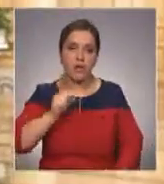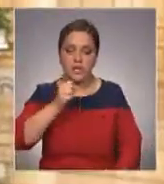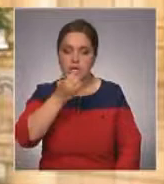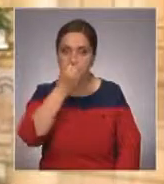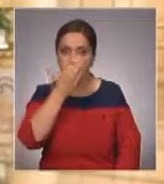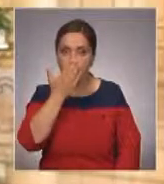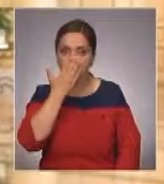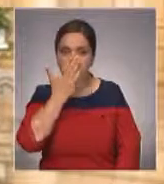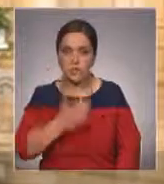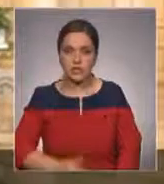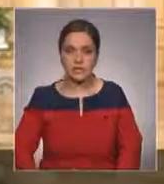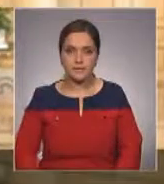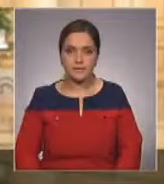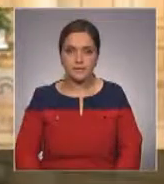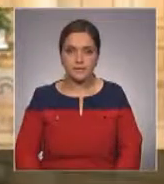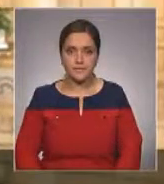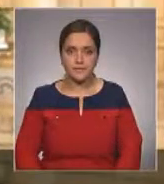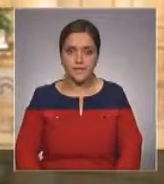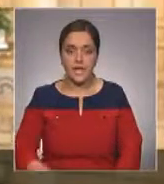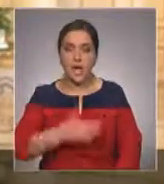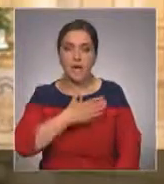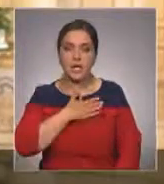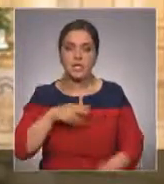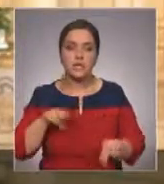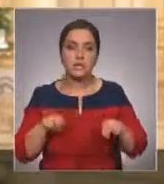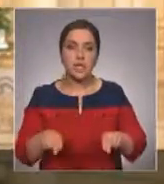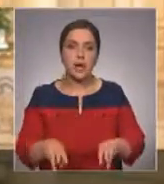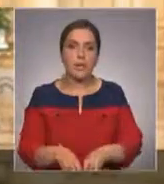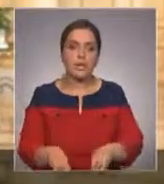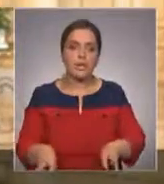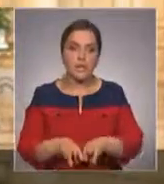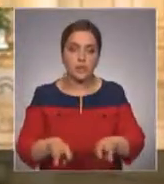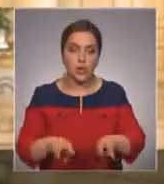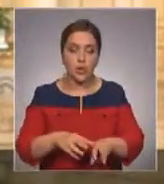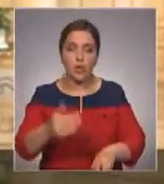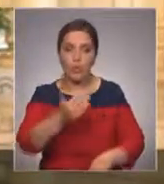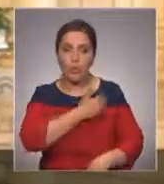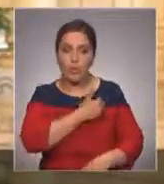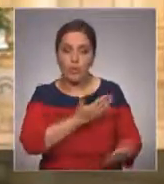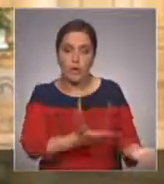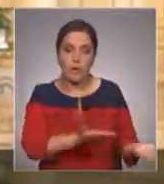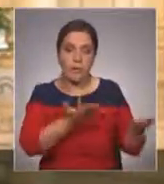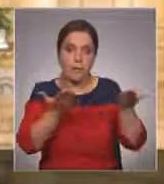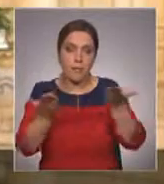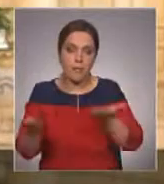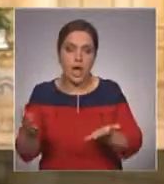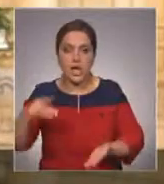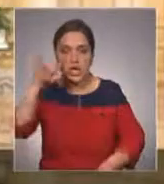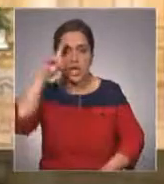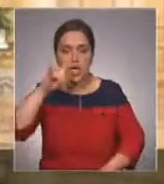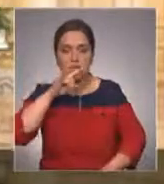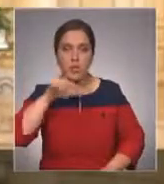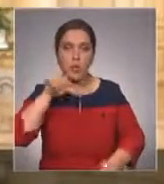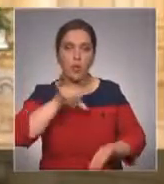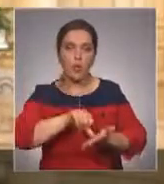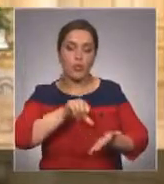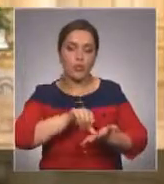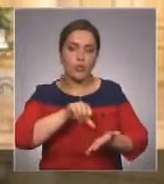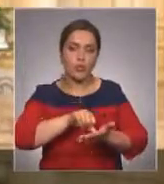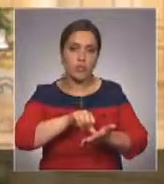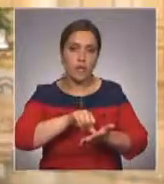Наш премьер-министр хочет, чтобы госсекретарь принял участие на этой конференции.